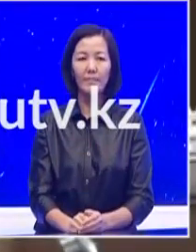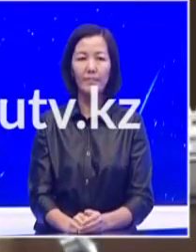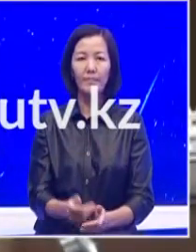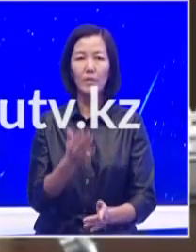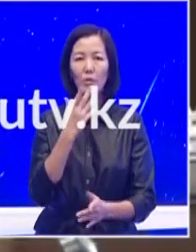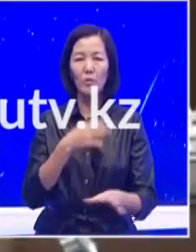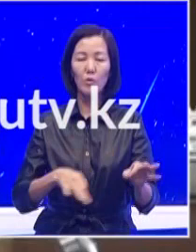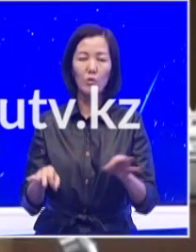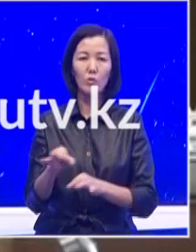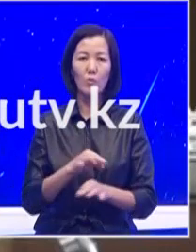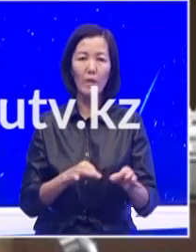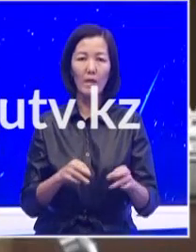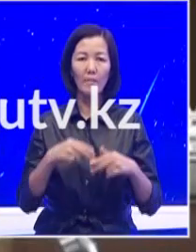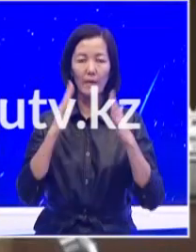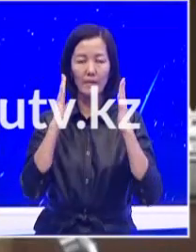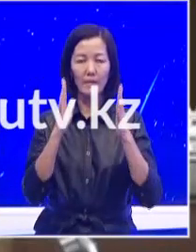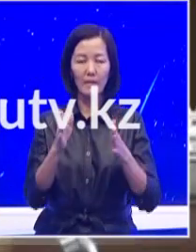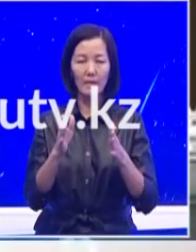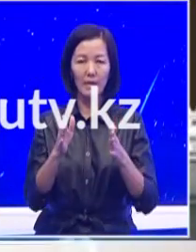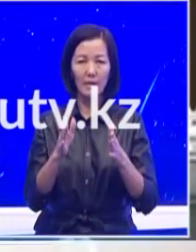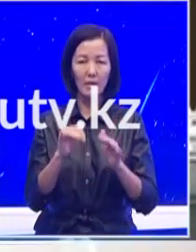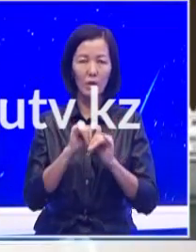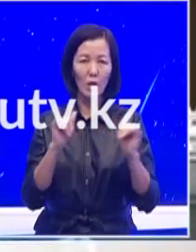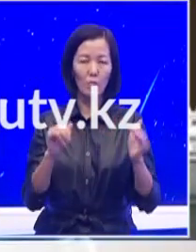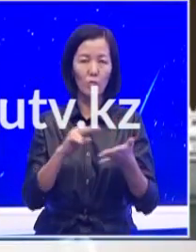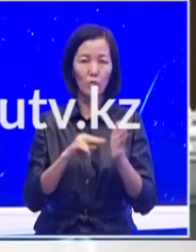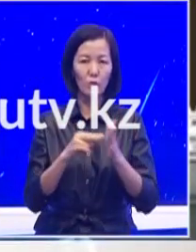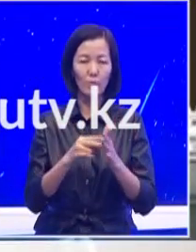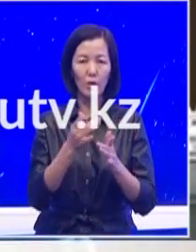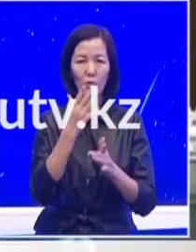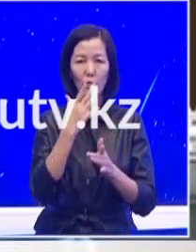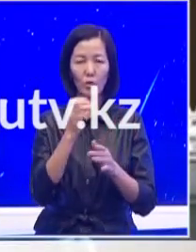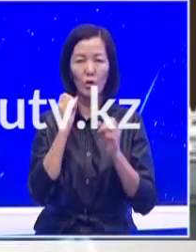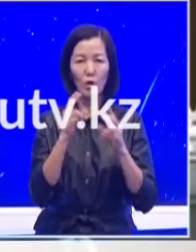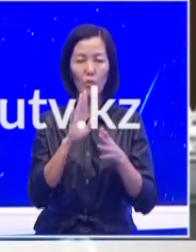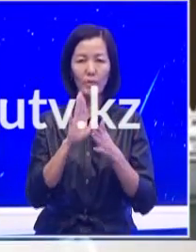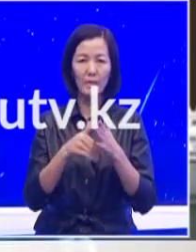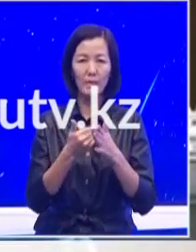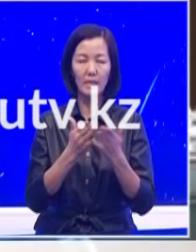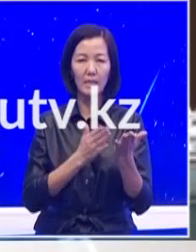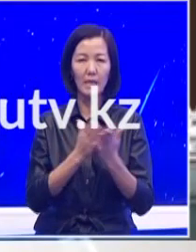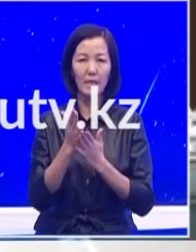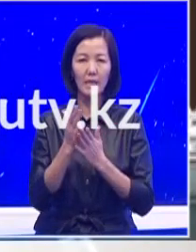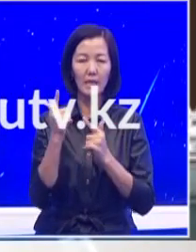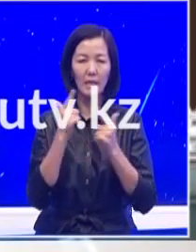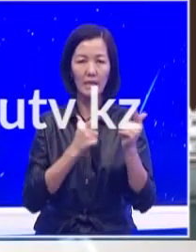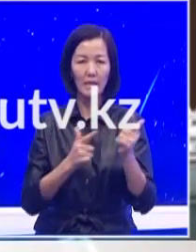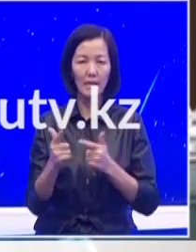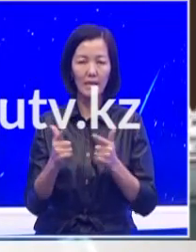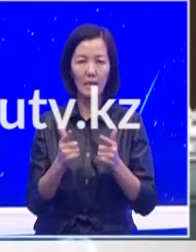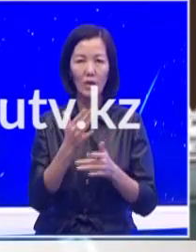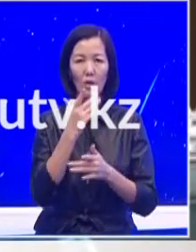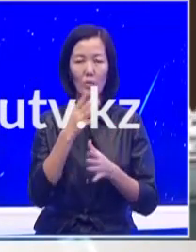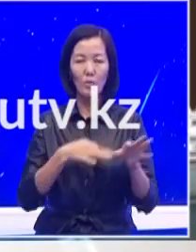Ұлттық жобалар жалпы ұлттық басымдықтарды, ұлттық даму жоспарын және ұлттық қауіпсіздік стратегиясын іске асыру үшін әзірленді.